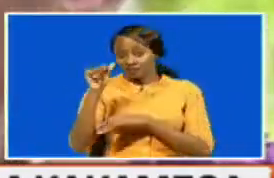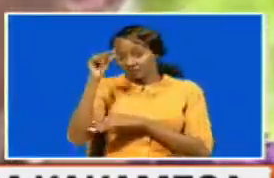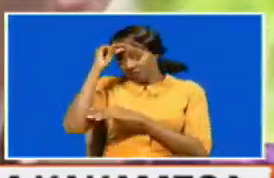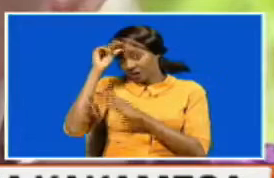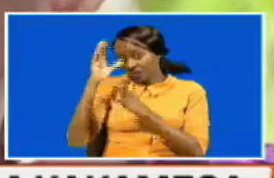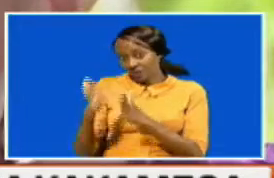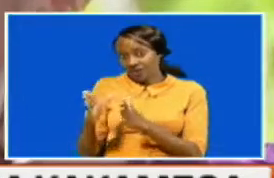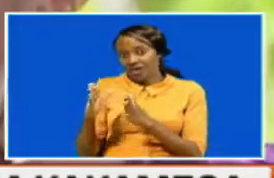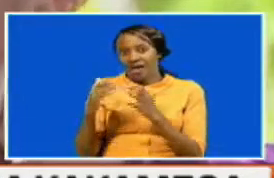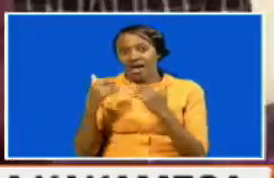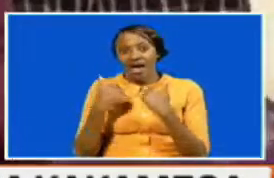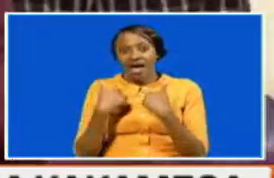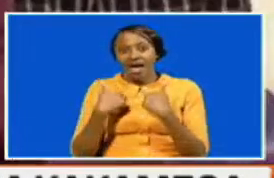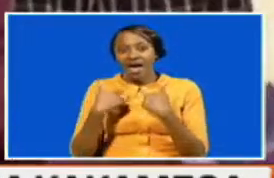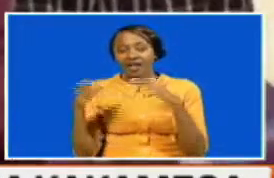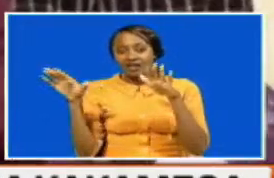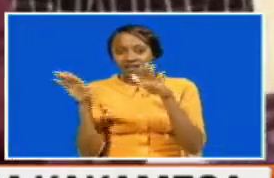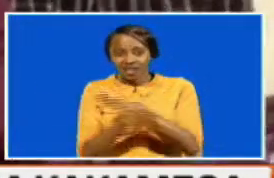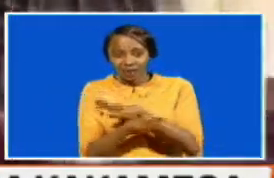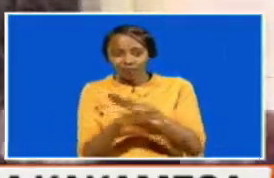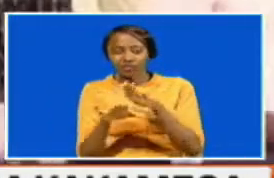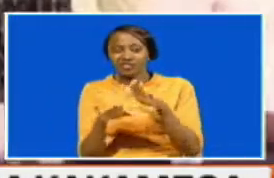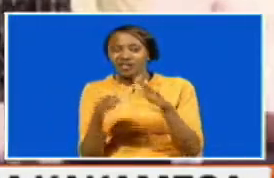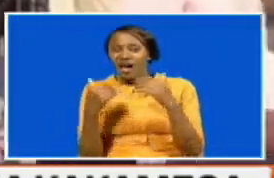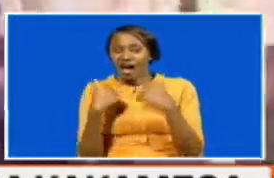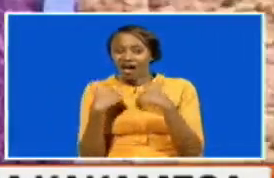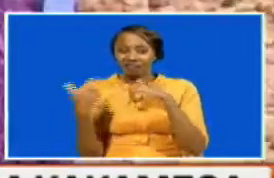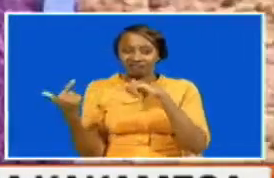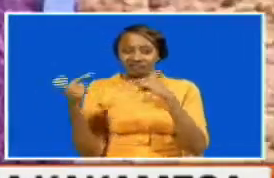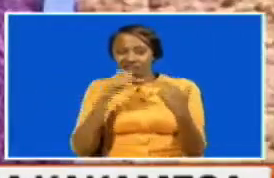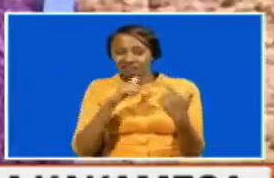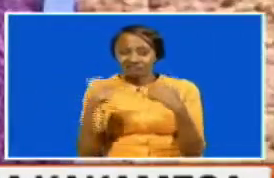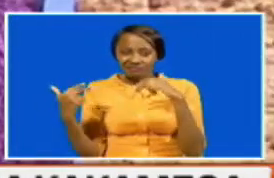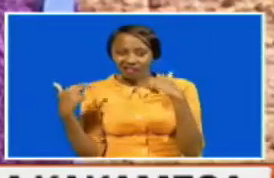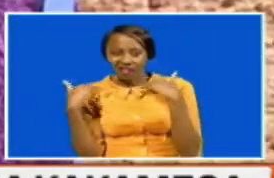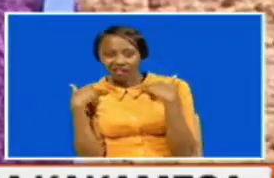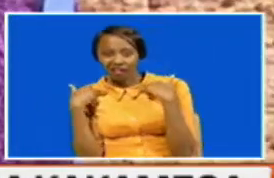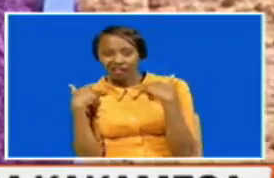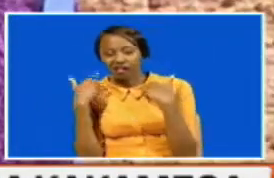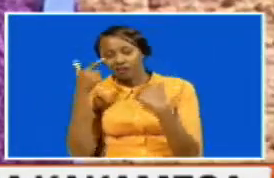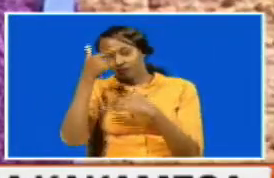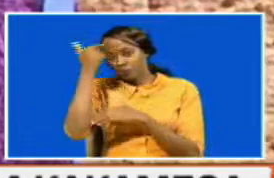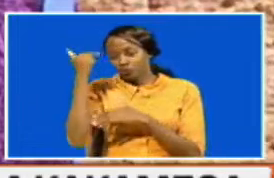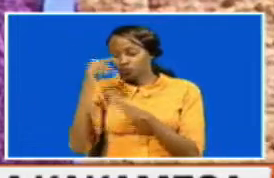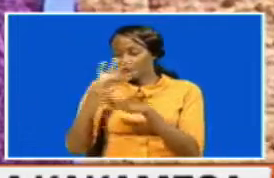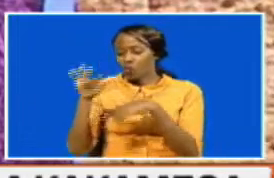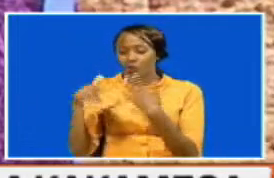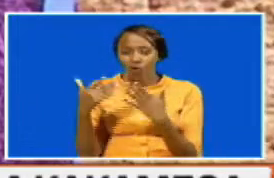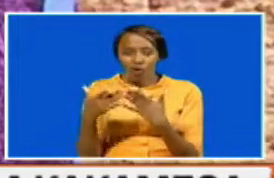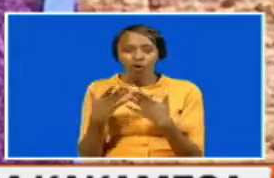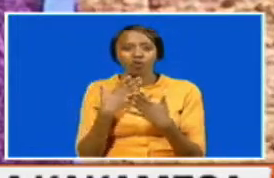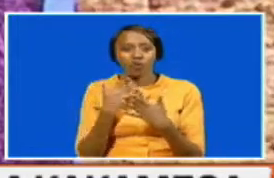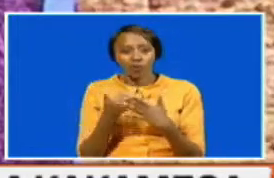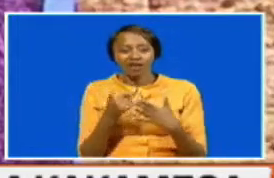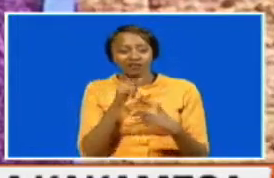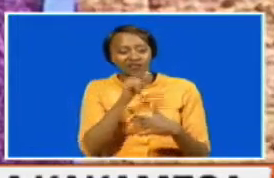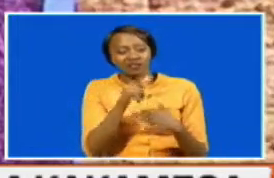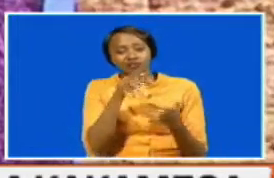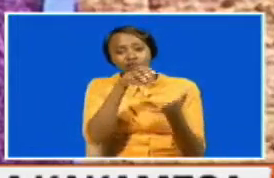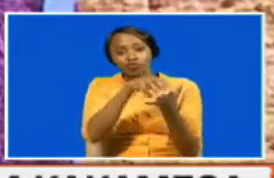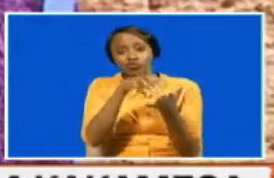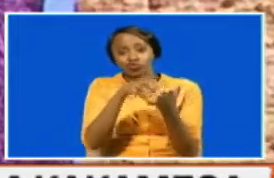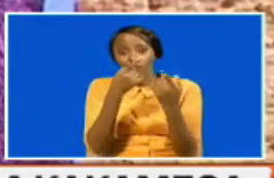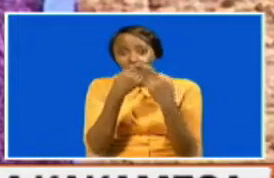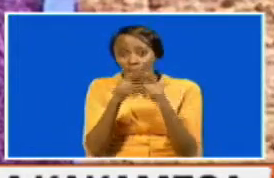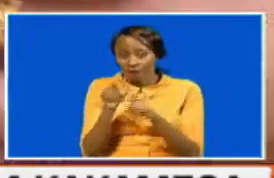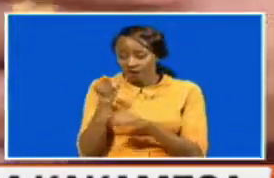kike Elsie Muhanda wameonekana kukabana koo kisiasa kwani wote wanajivunia uungwaji mkono wa juu. Muhanda